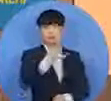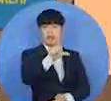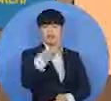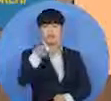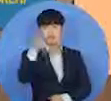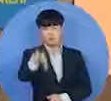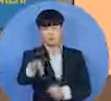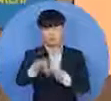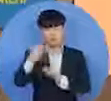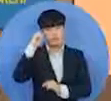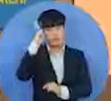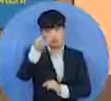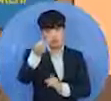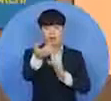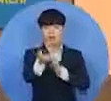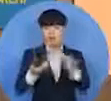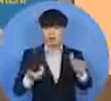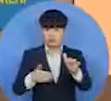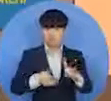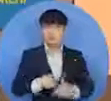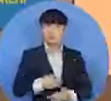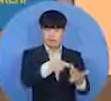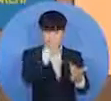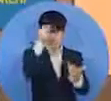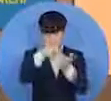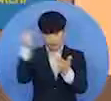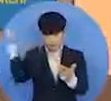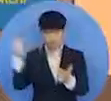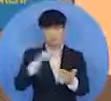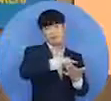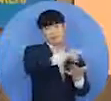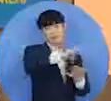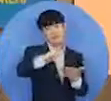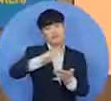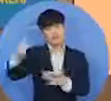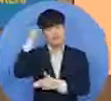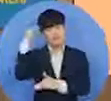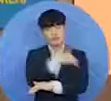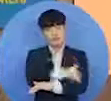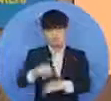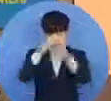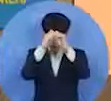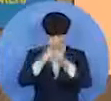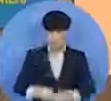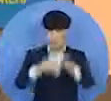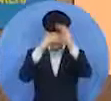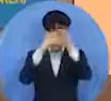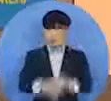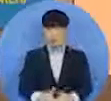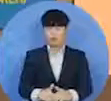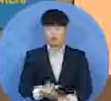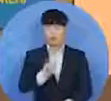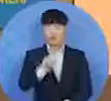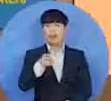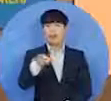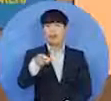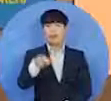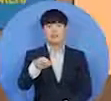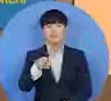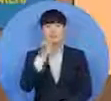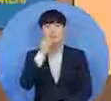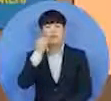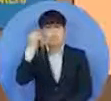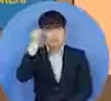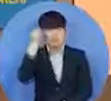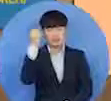신청할 수 있으며 LH에서 2개월 이내에 대상자를 선정해 개별 통보할 예정입니다. 기타 자세한 사항은